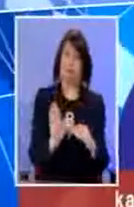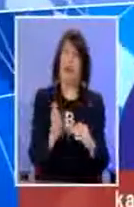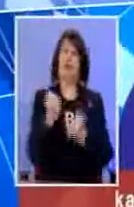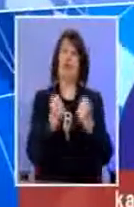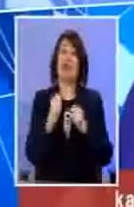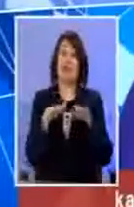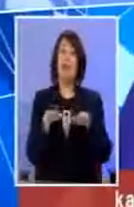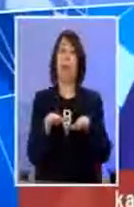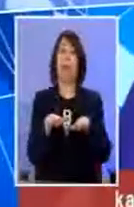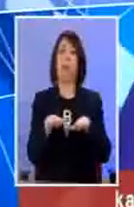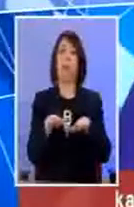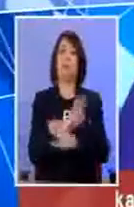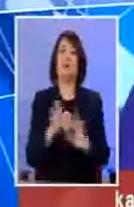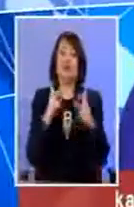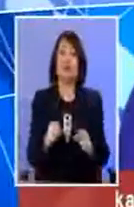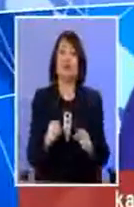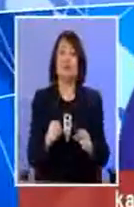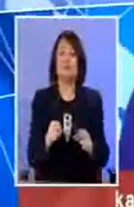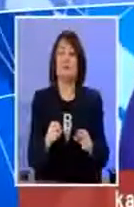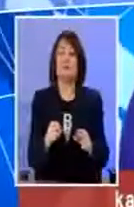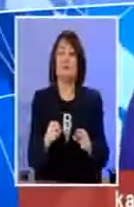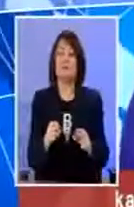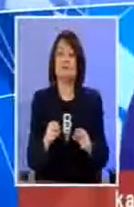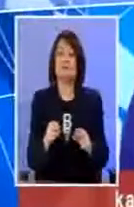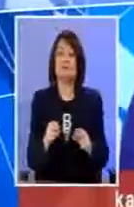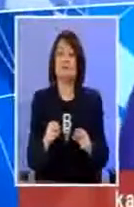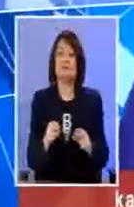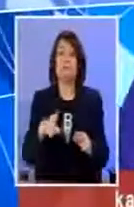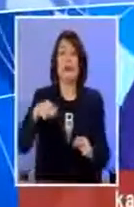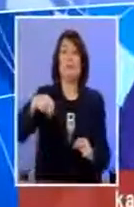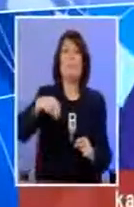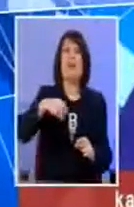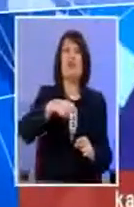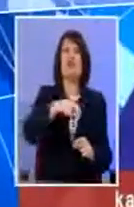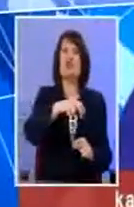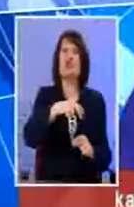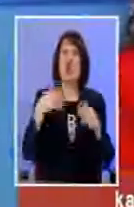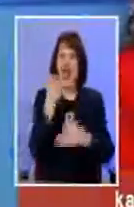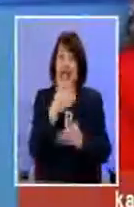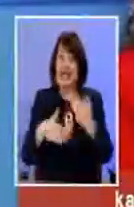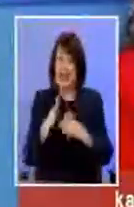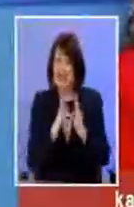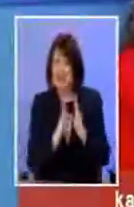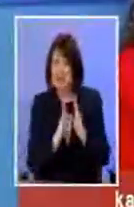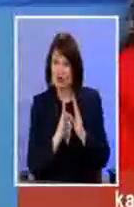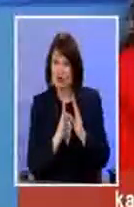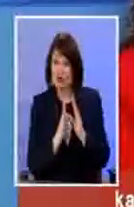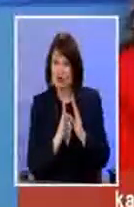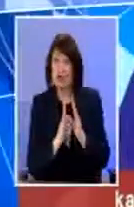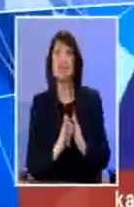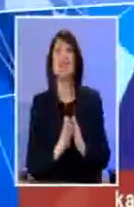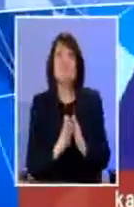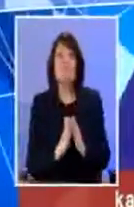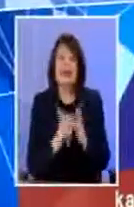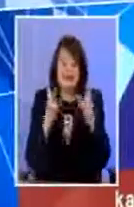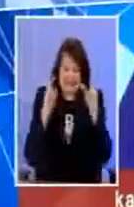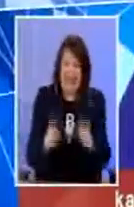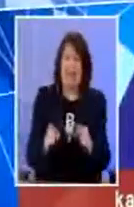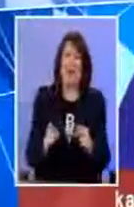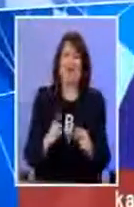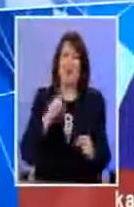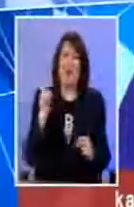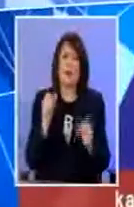αυτοκίνητα για να περάσει το δρόμο πεζός και αν είναι ανάπηρος. Δεν το συζητάμε ότι